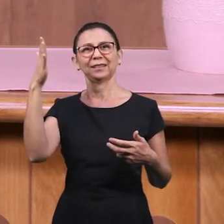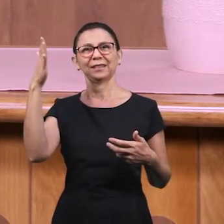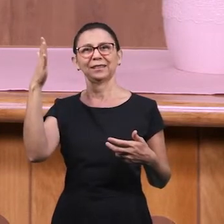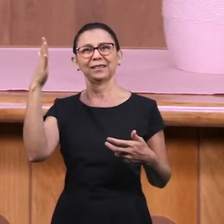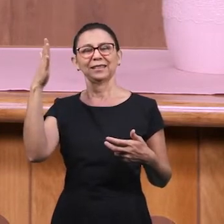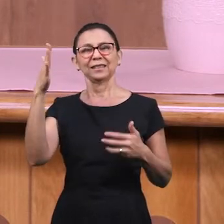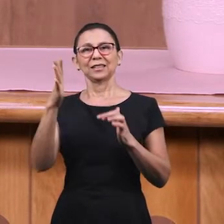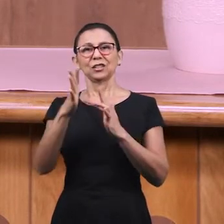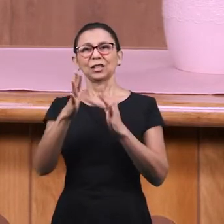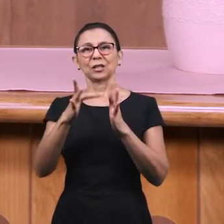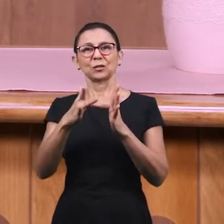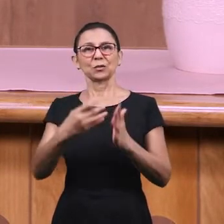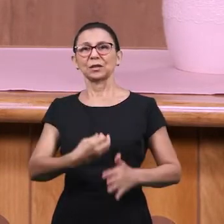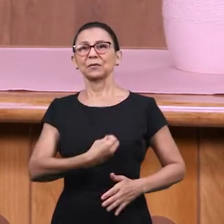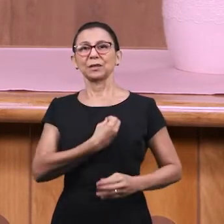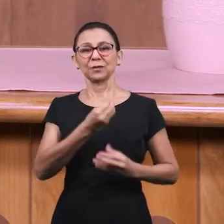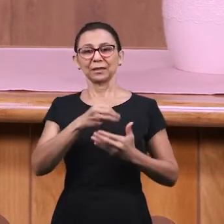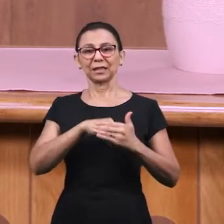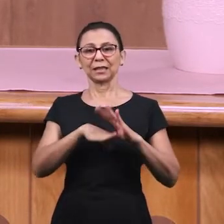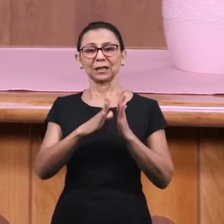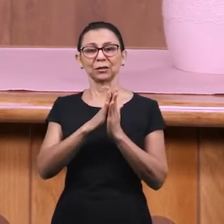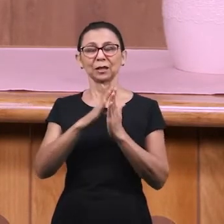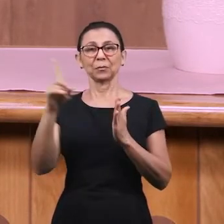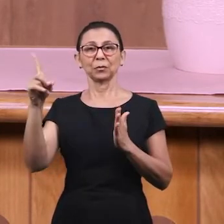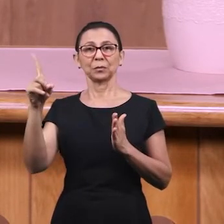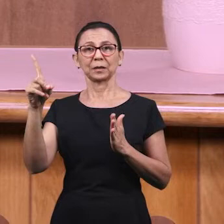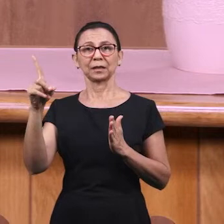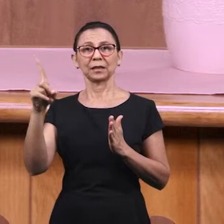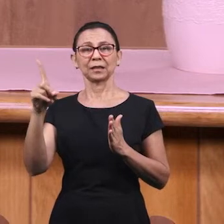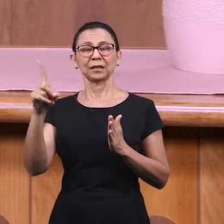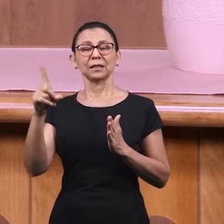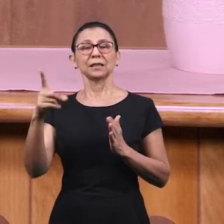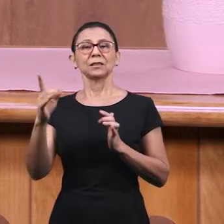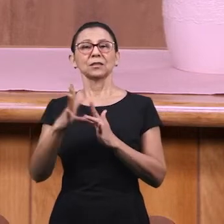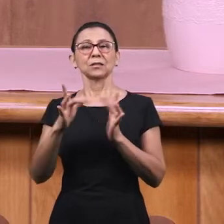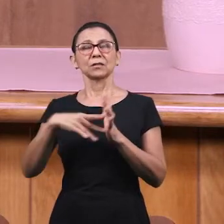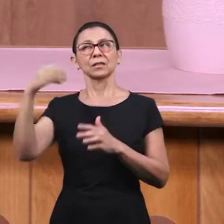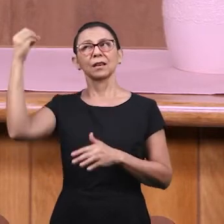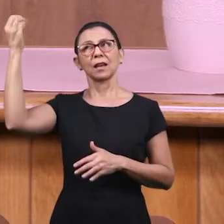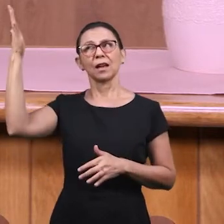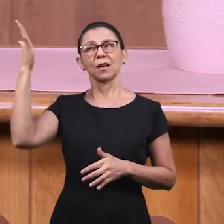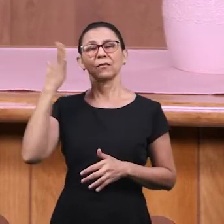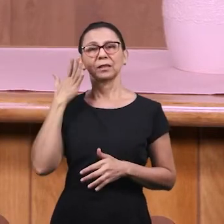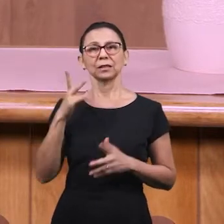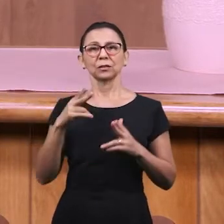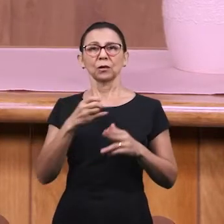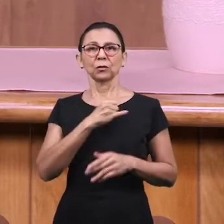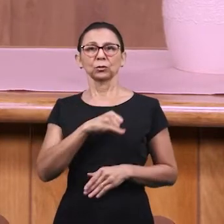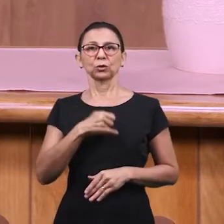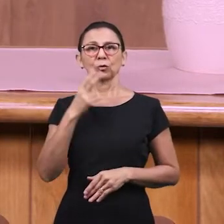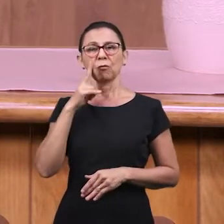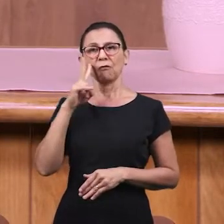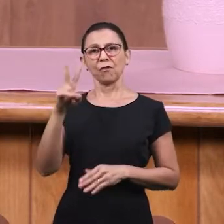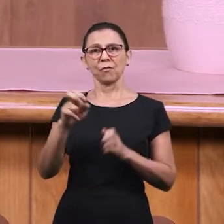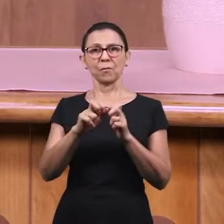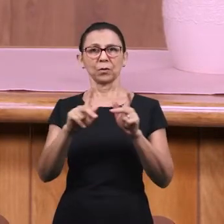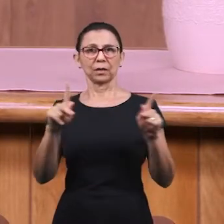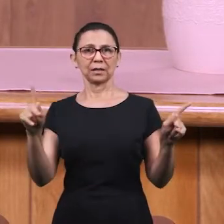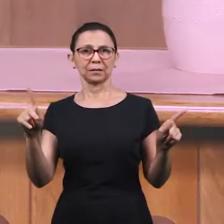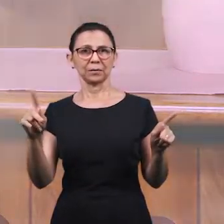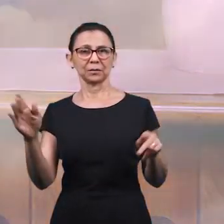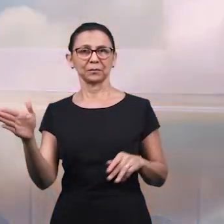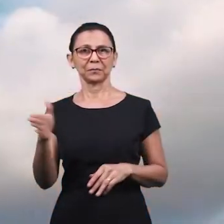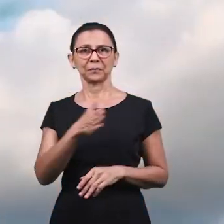оно живое, это Иисус открывающийся, Иисус живой, как в книге Откровения. Да благословит нас